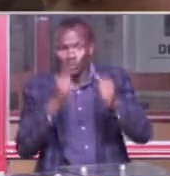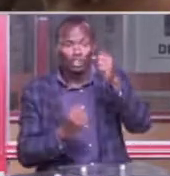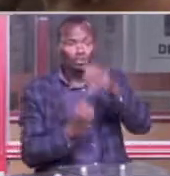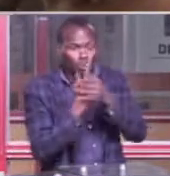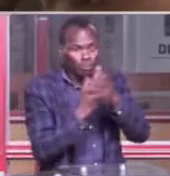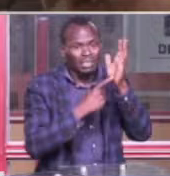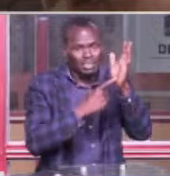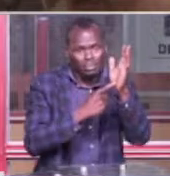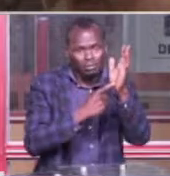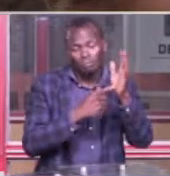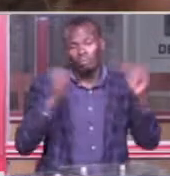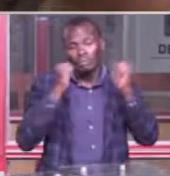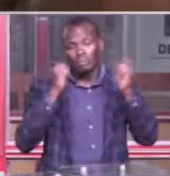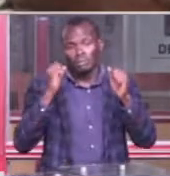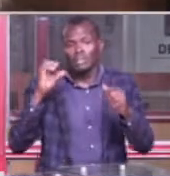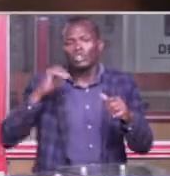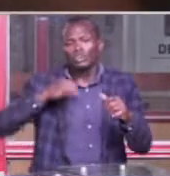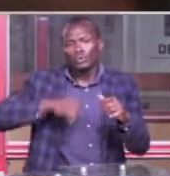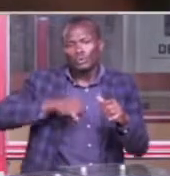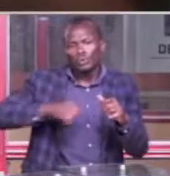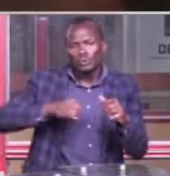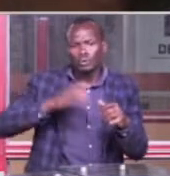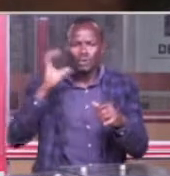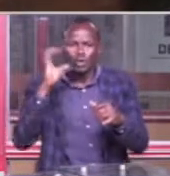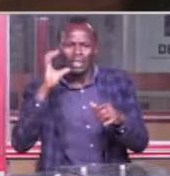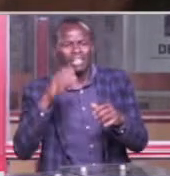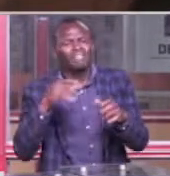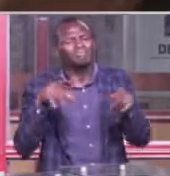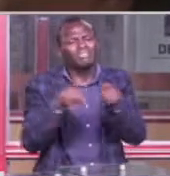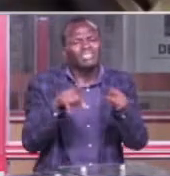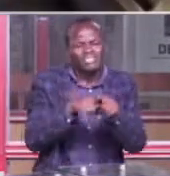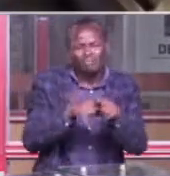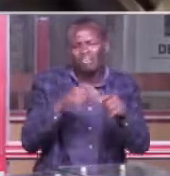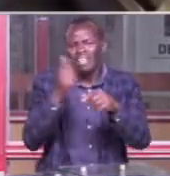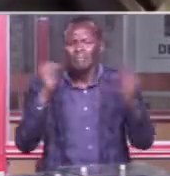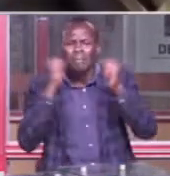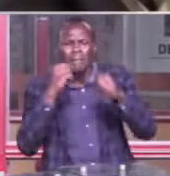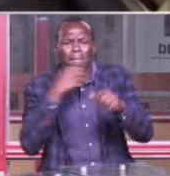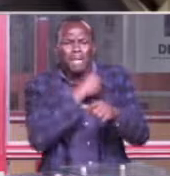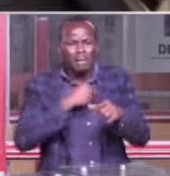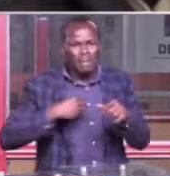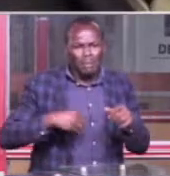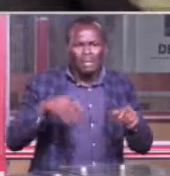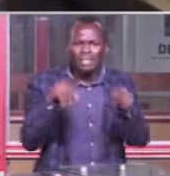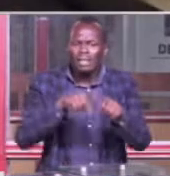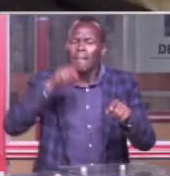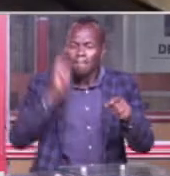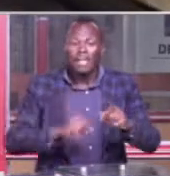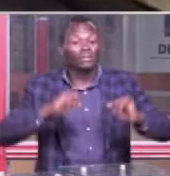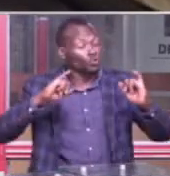mabaga, ebola nga ne mizozi asaanye okutwalibwa ng'endwadde ey'amaanyi kubanga kati